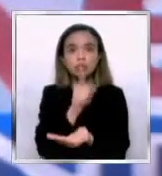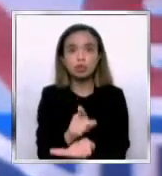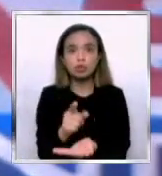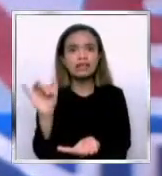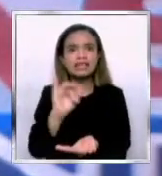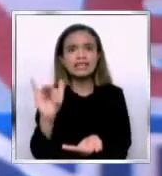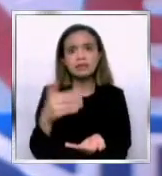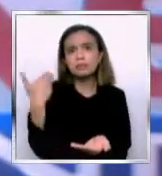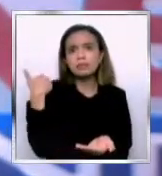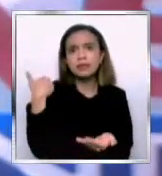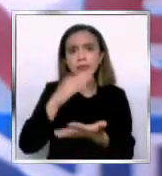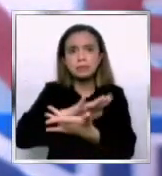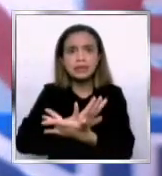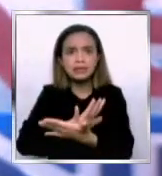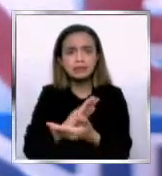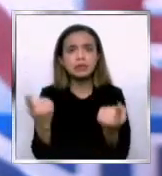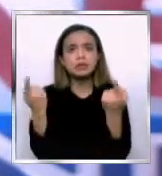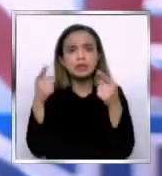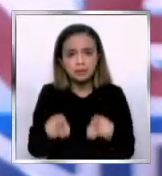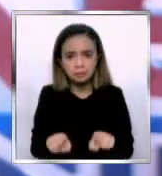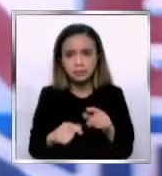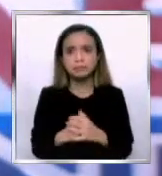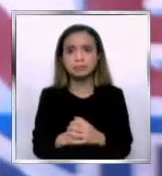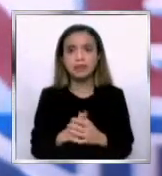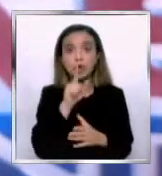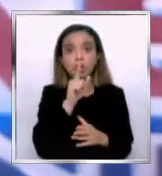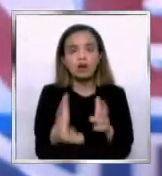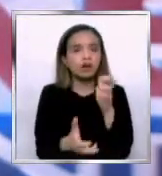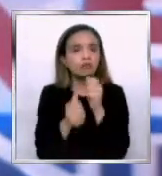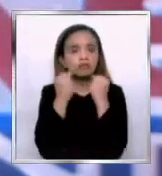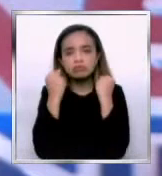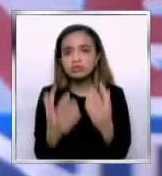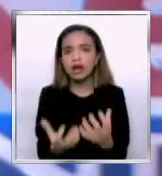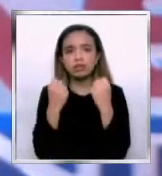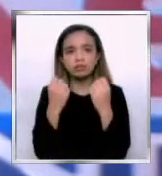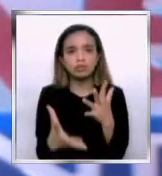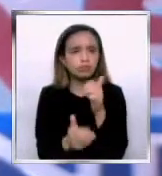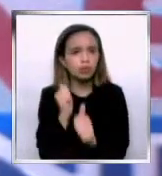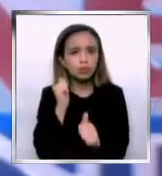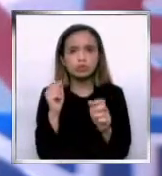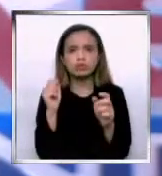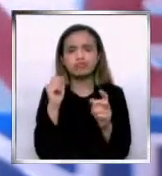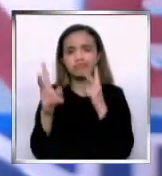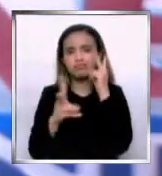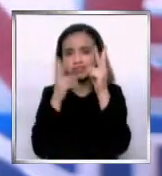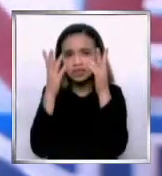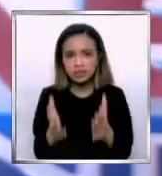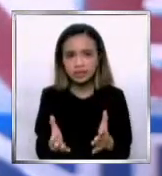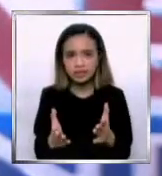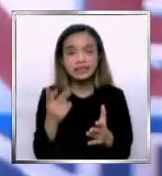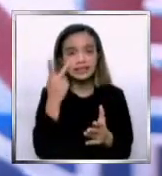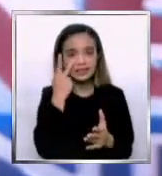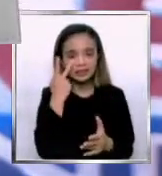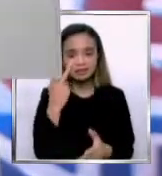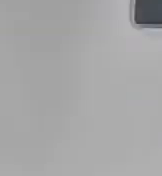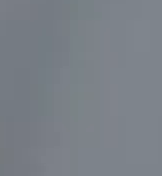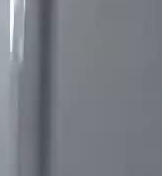sitwasyon. Record high pangaraw ang bilang ng mga turista roon itong Huwebes Santo. Yan pong tinutukan ni Bernadette